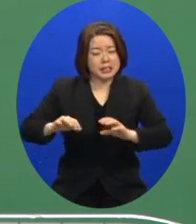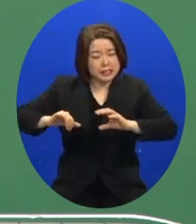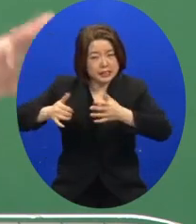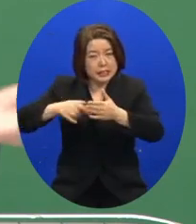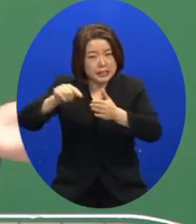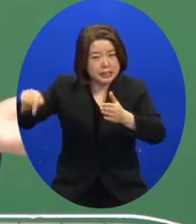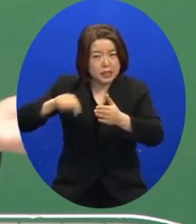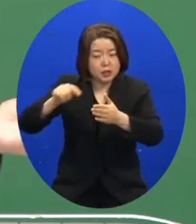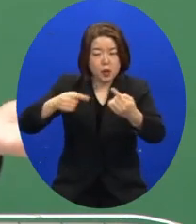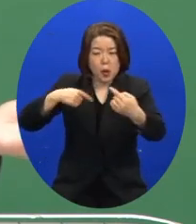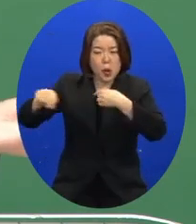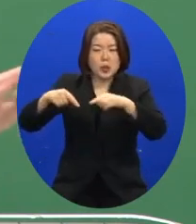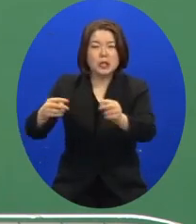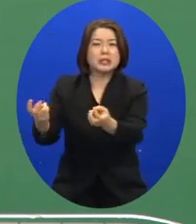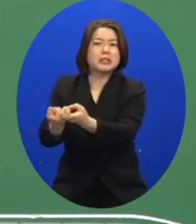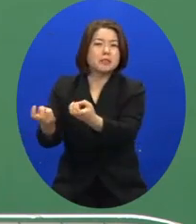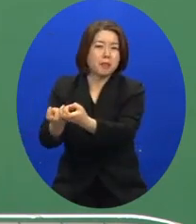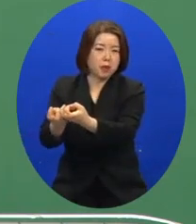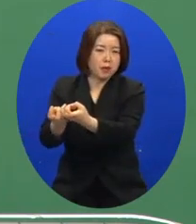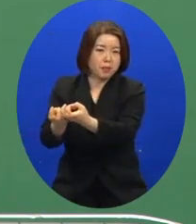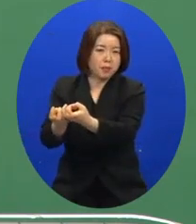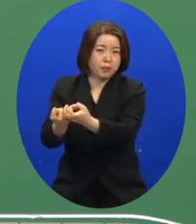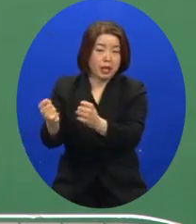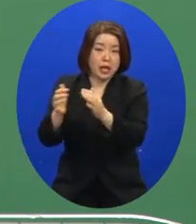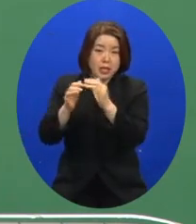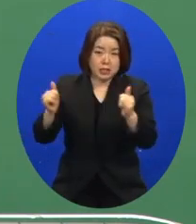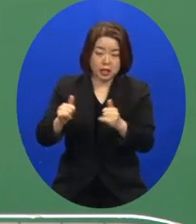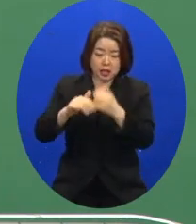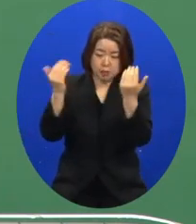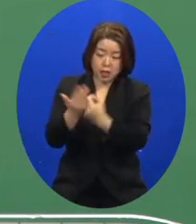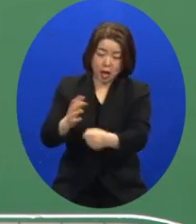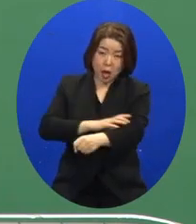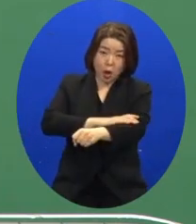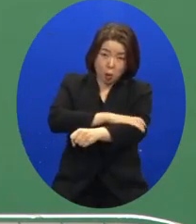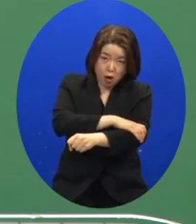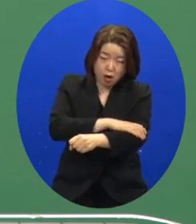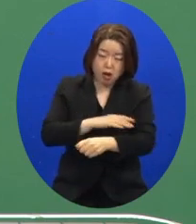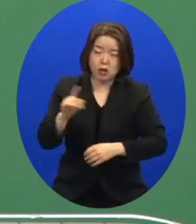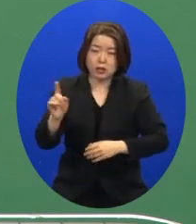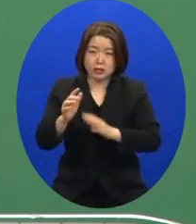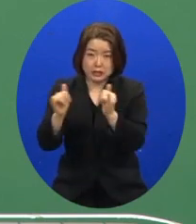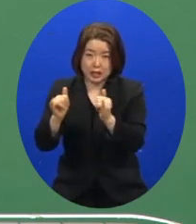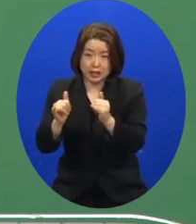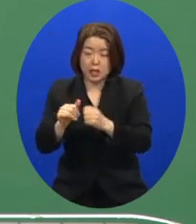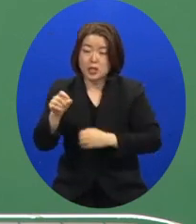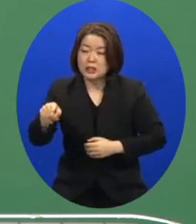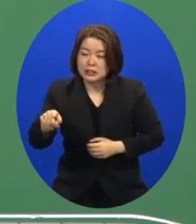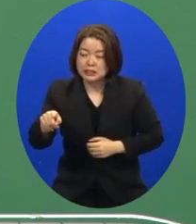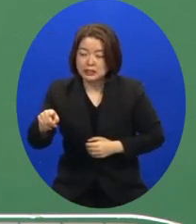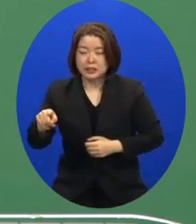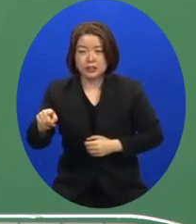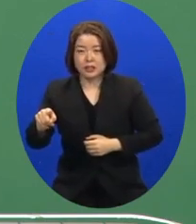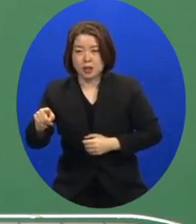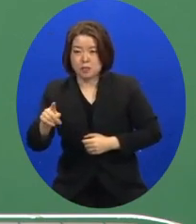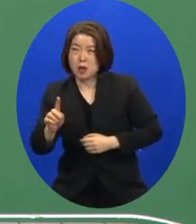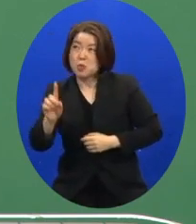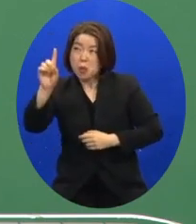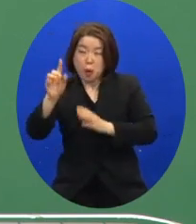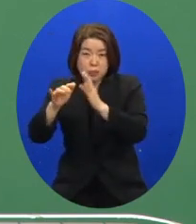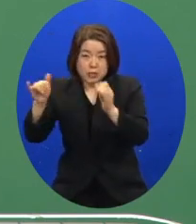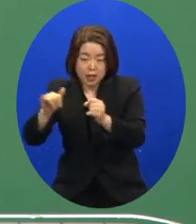세상의 정치 논리예요. 사람들은 다 어떤 권력과 또 권력자의 총애를 바랍니다.